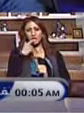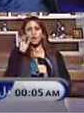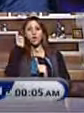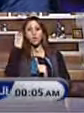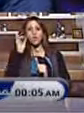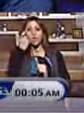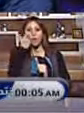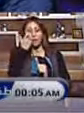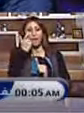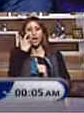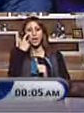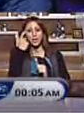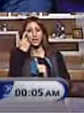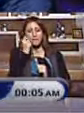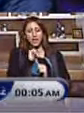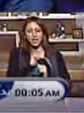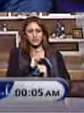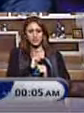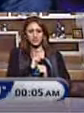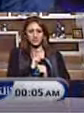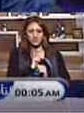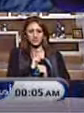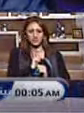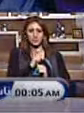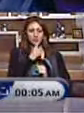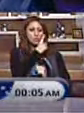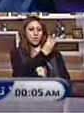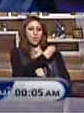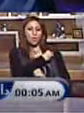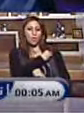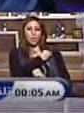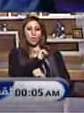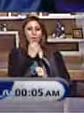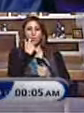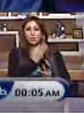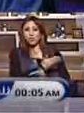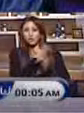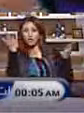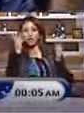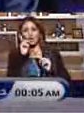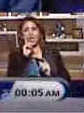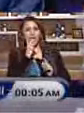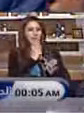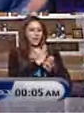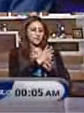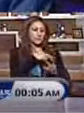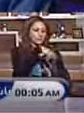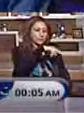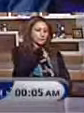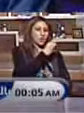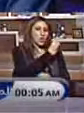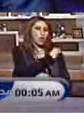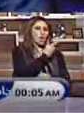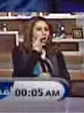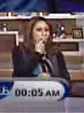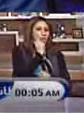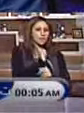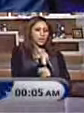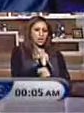قال ان نصحتني على الملا لن اقبل منك نصحه عايز تنصحني خذني على جنب انصح